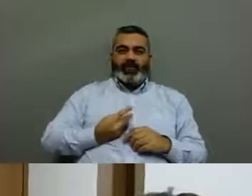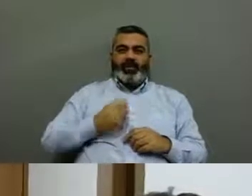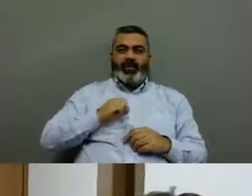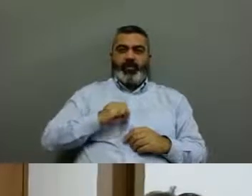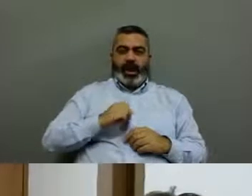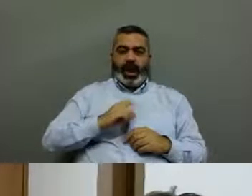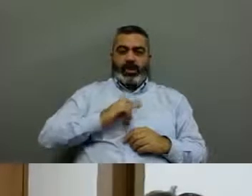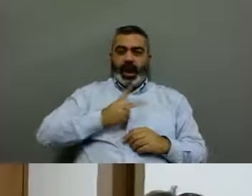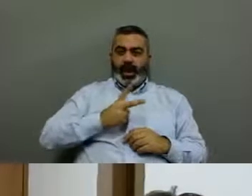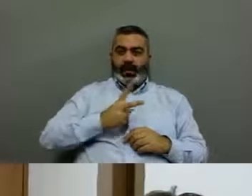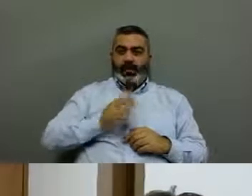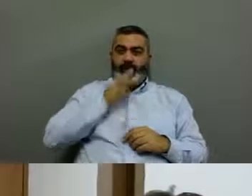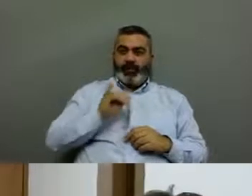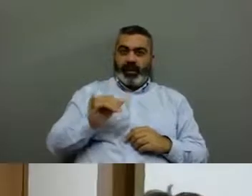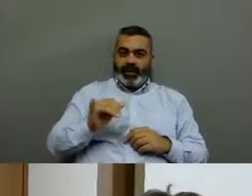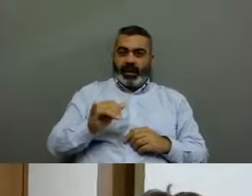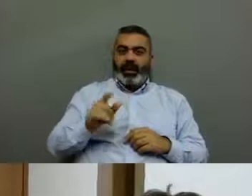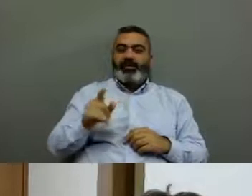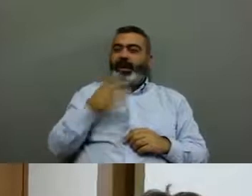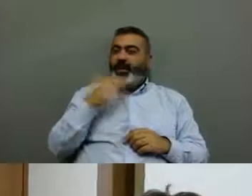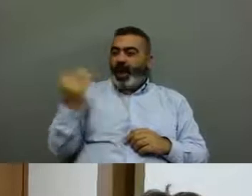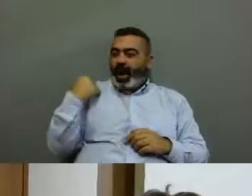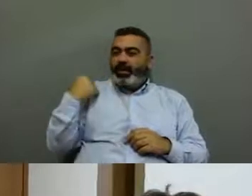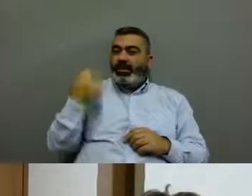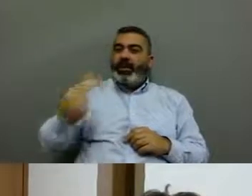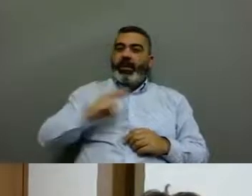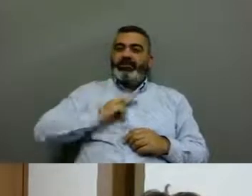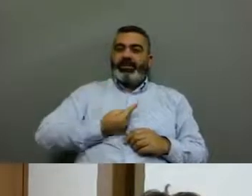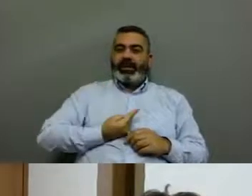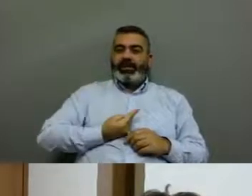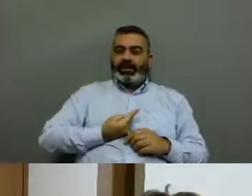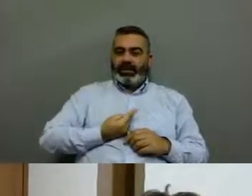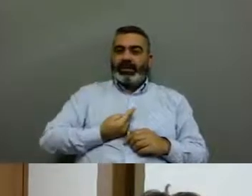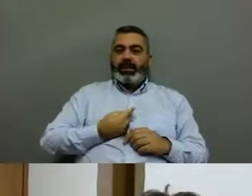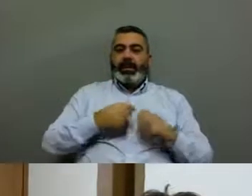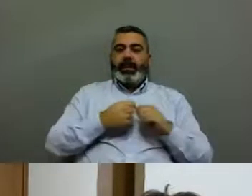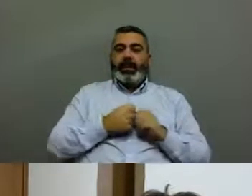όρους, γιατί η ερώτηση βλέπω πατάει στο διεμφυλικό κομμάτι των ατόμων με αναπηρία.